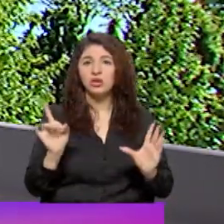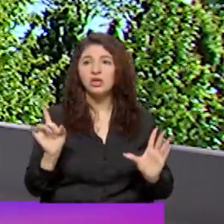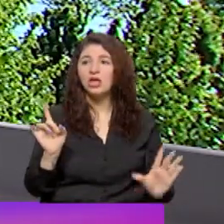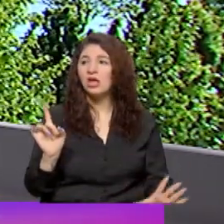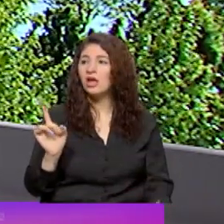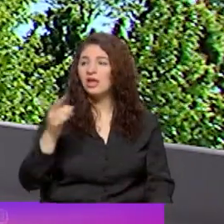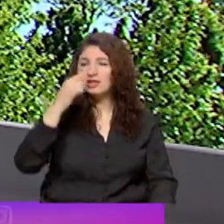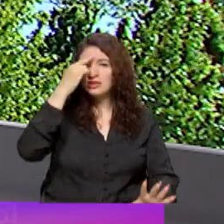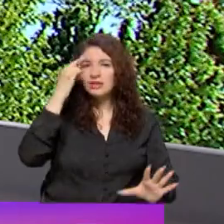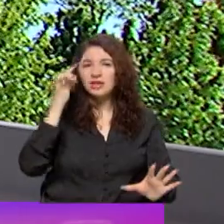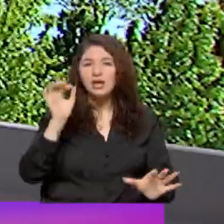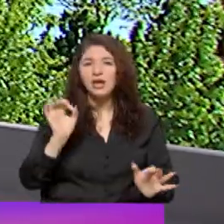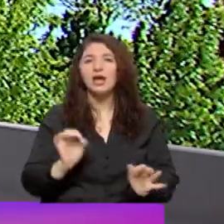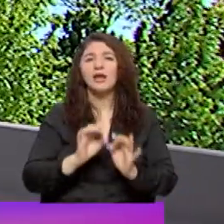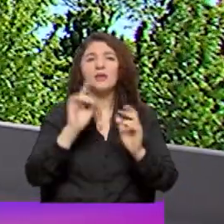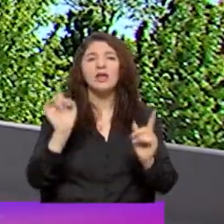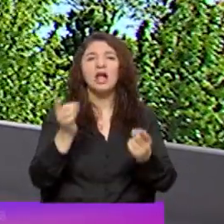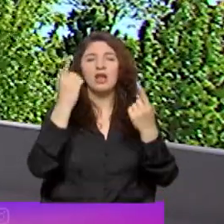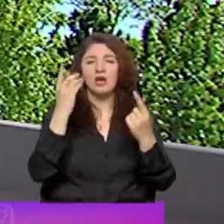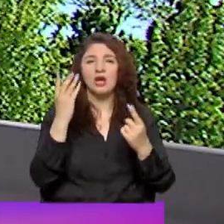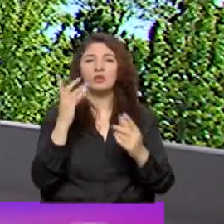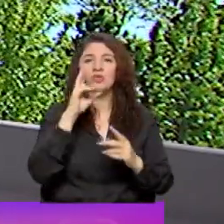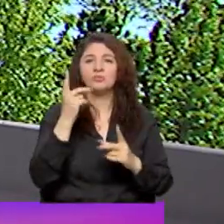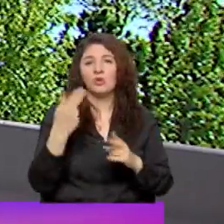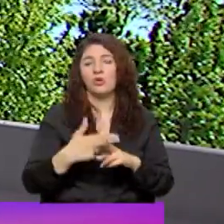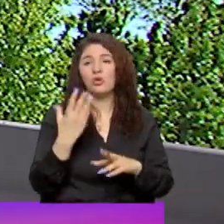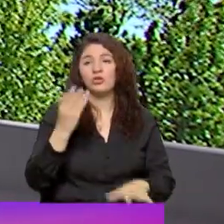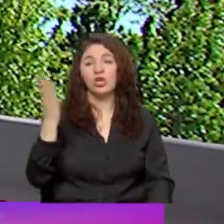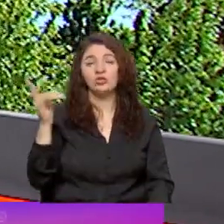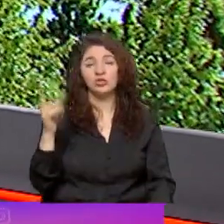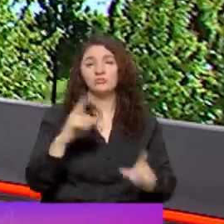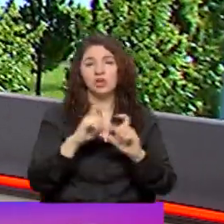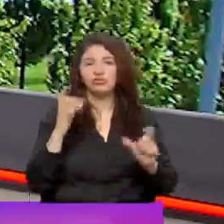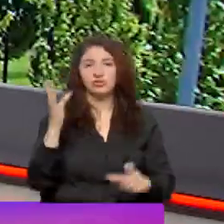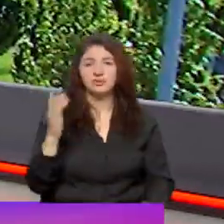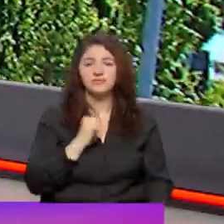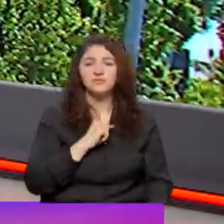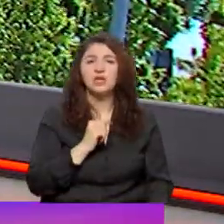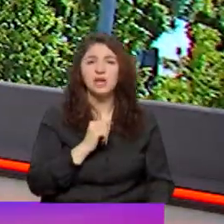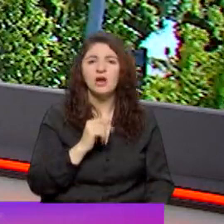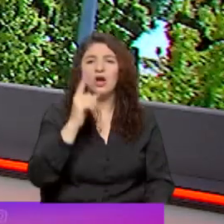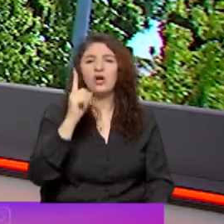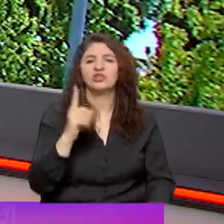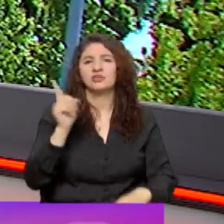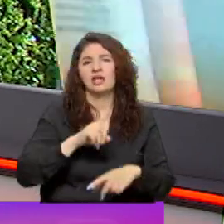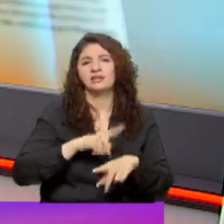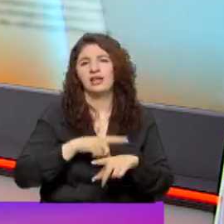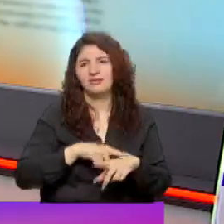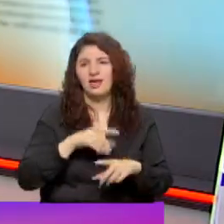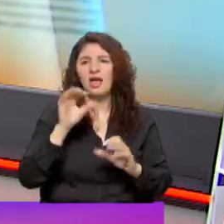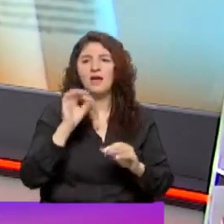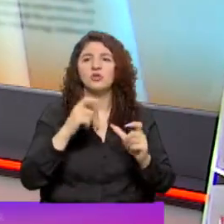nadir gördüğümüz bir örnek oldu işte onu manşeti Ama önce çalan saatte